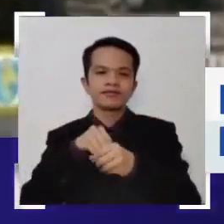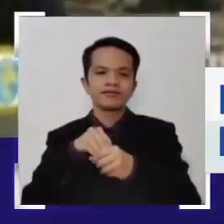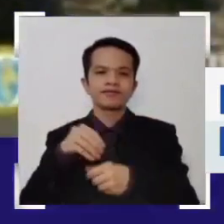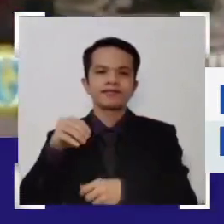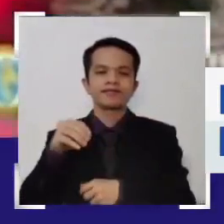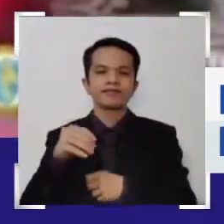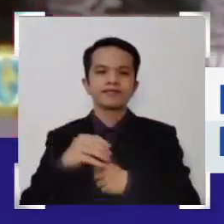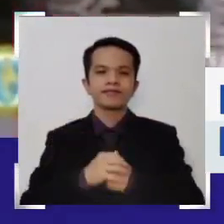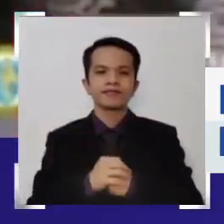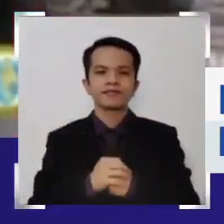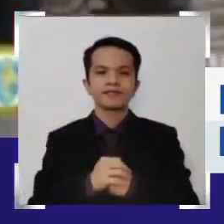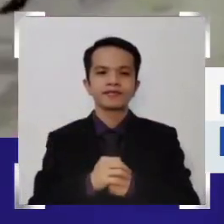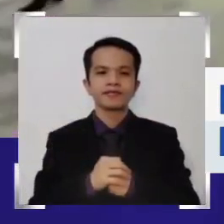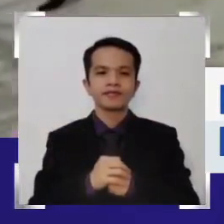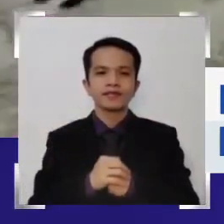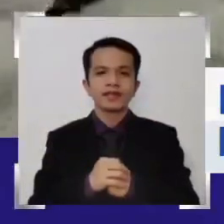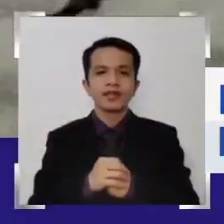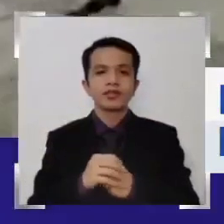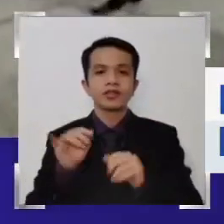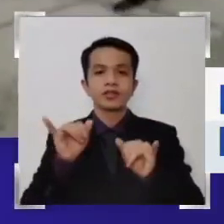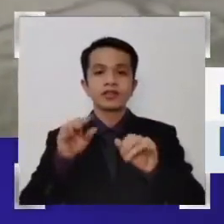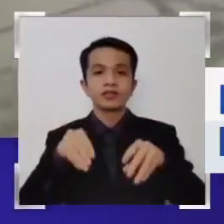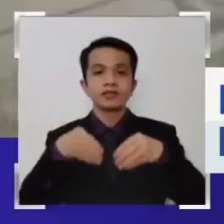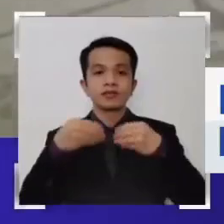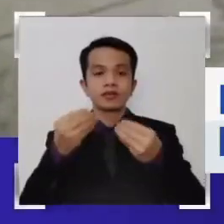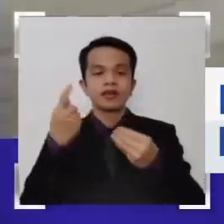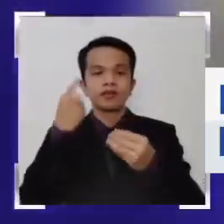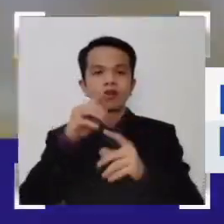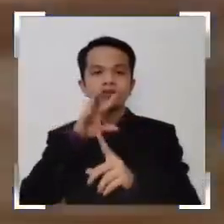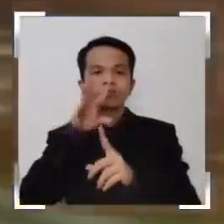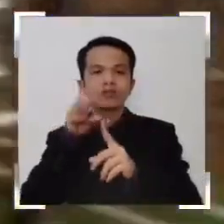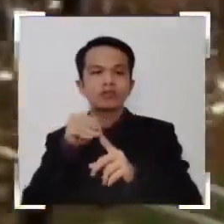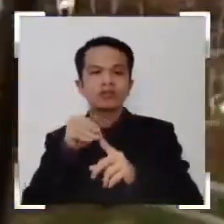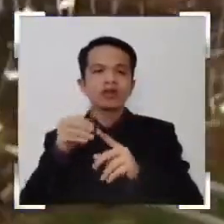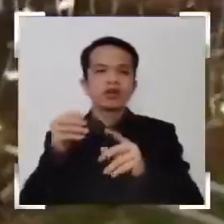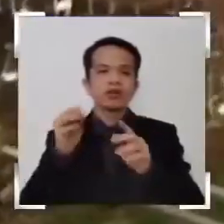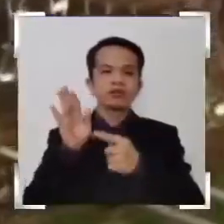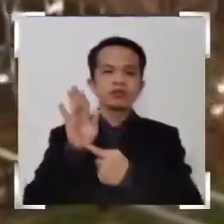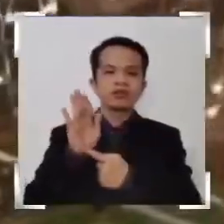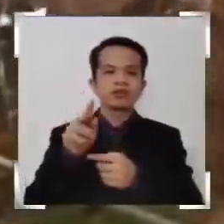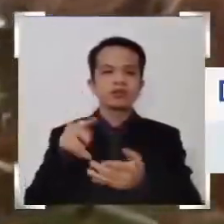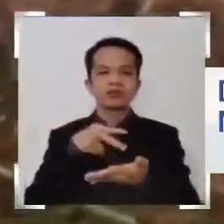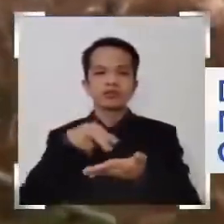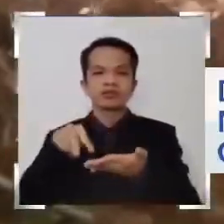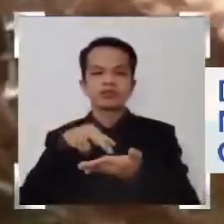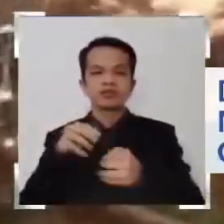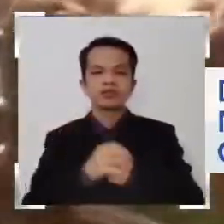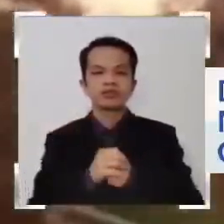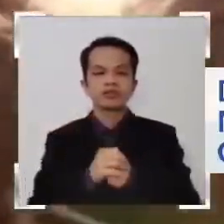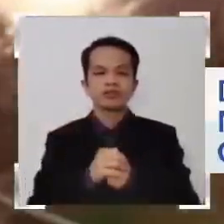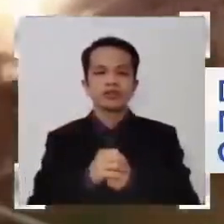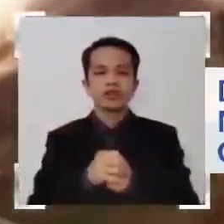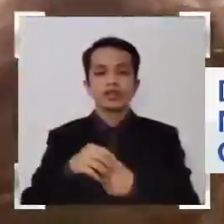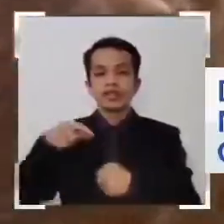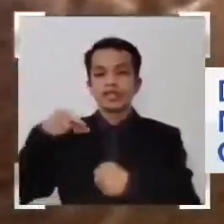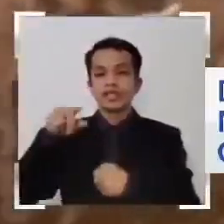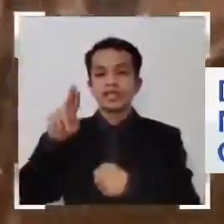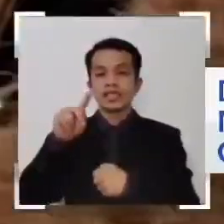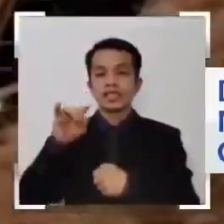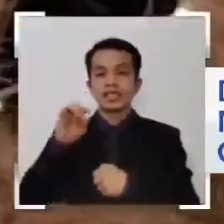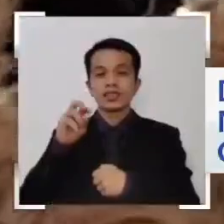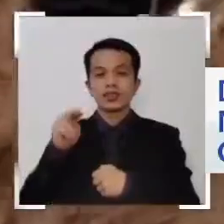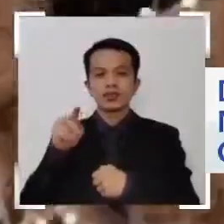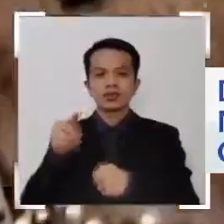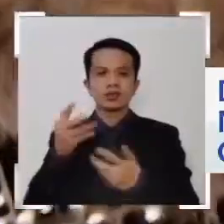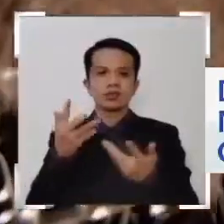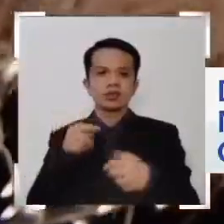ang inilaan para sa pangkulturang pagtatanghal. Sa mula ni Quezon naman, baka mapakanta ka ng The